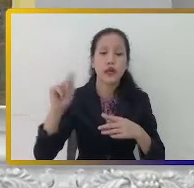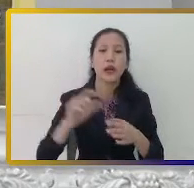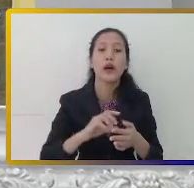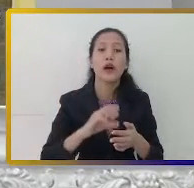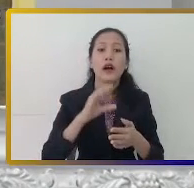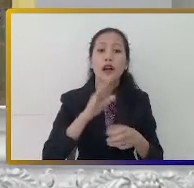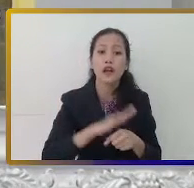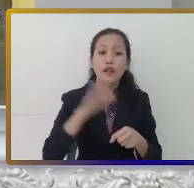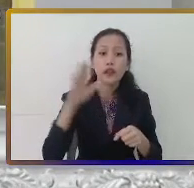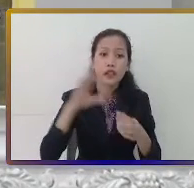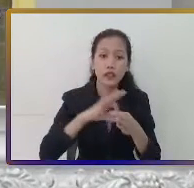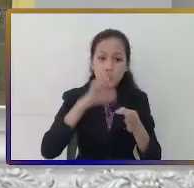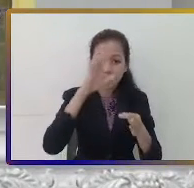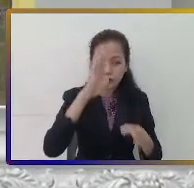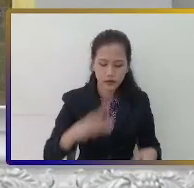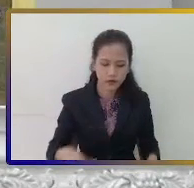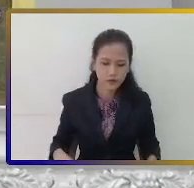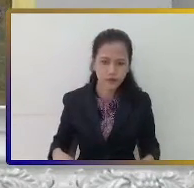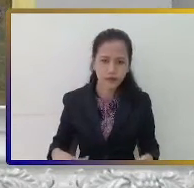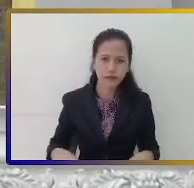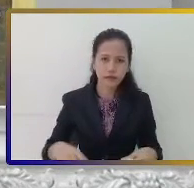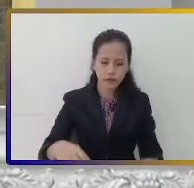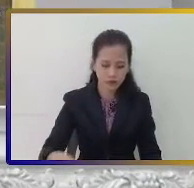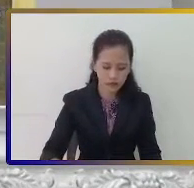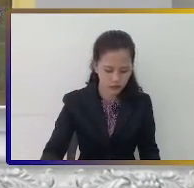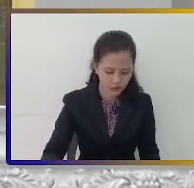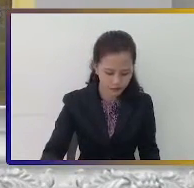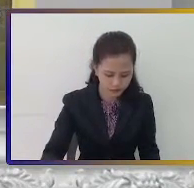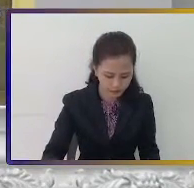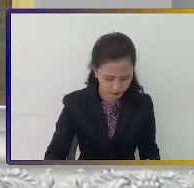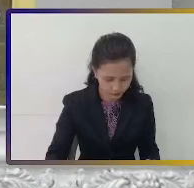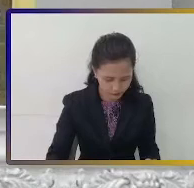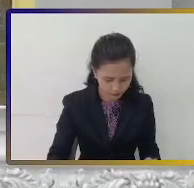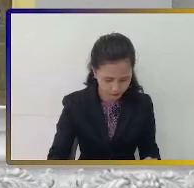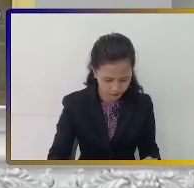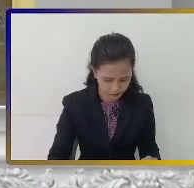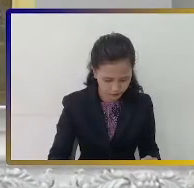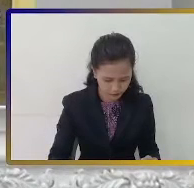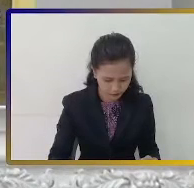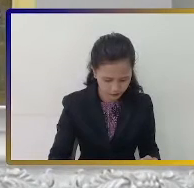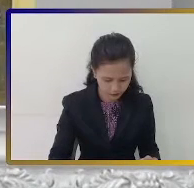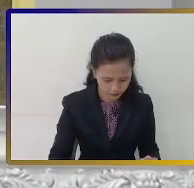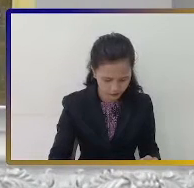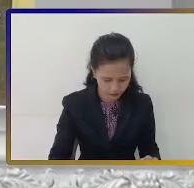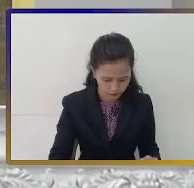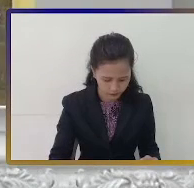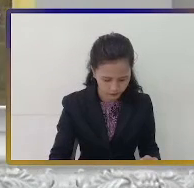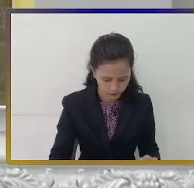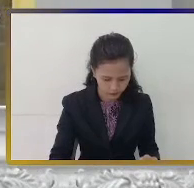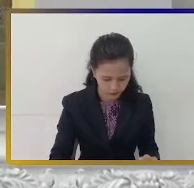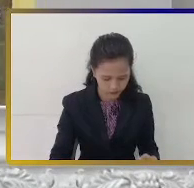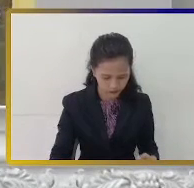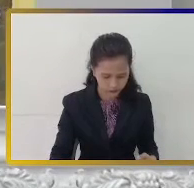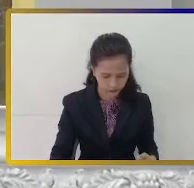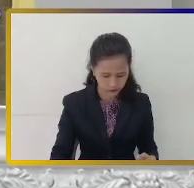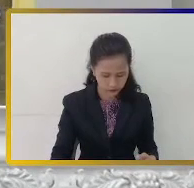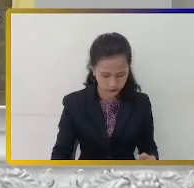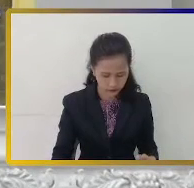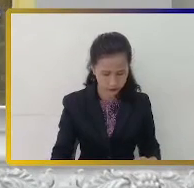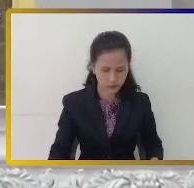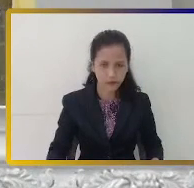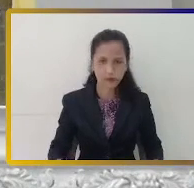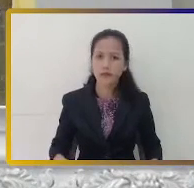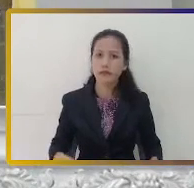His work and His wonders that He had showed them. Yeah. Lastly, kapatid, making God known in the home, do not